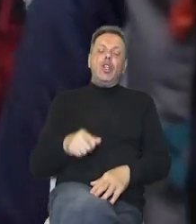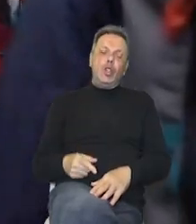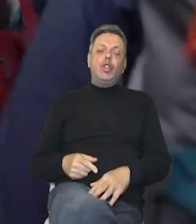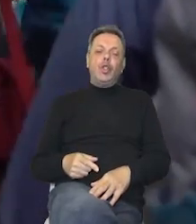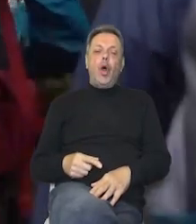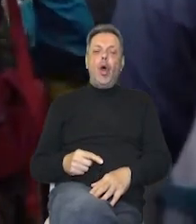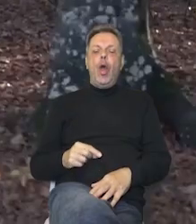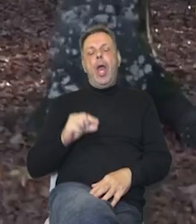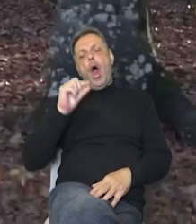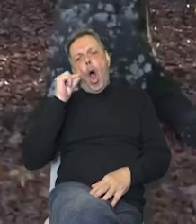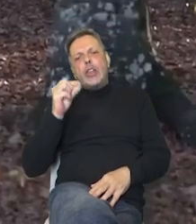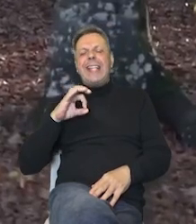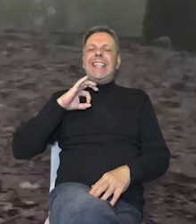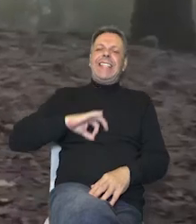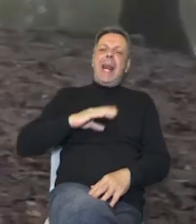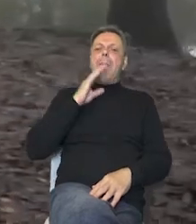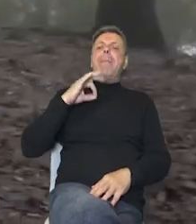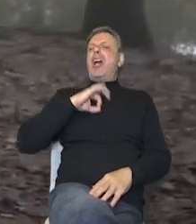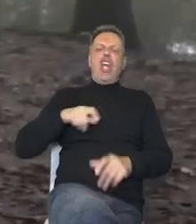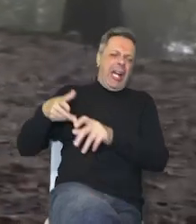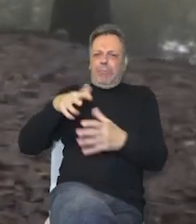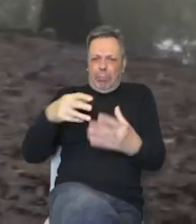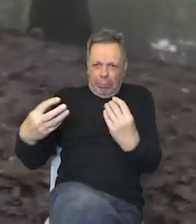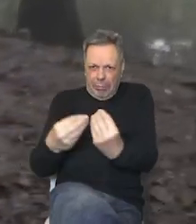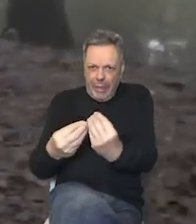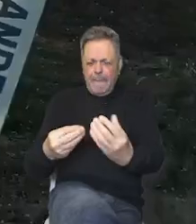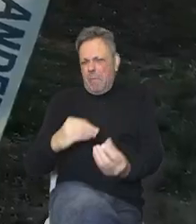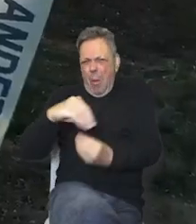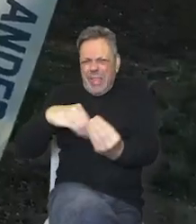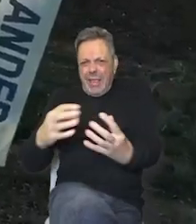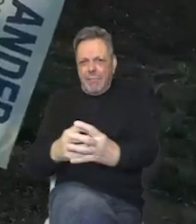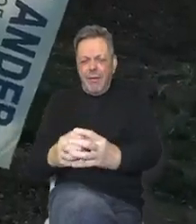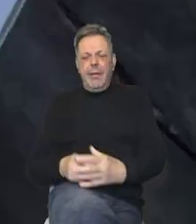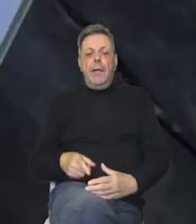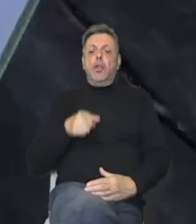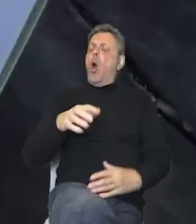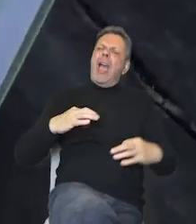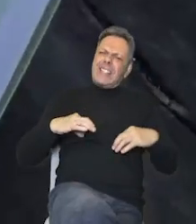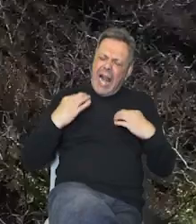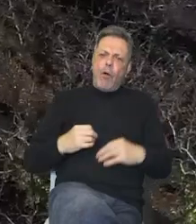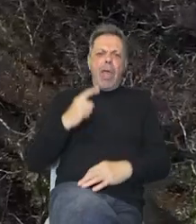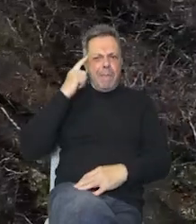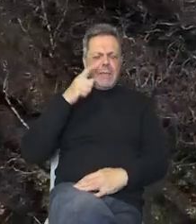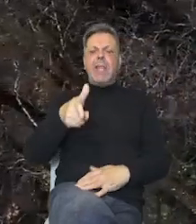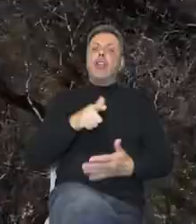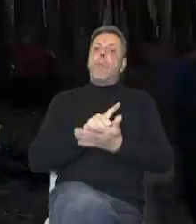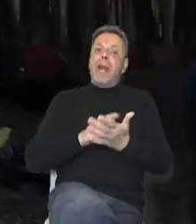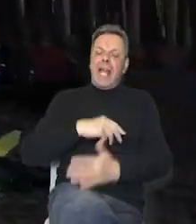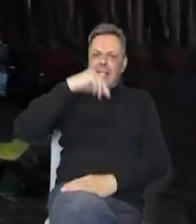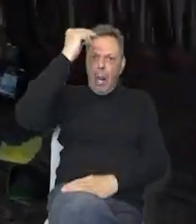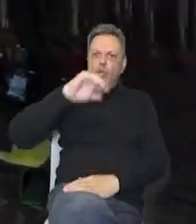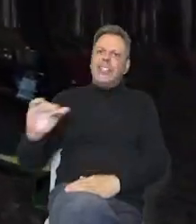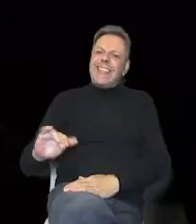nekakav otac, sin ili mama, kćer kombinacija, što je stvarno zdravo i mislim da je to prilika za naučiti